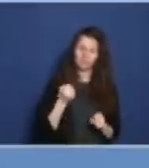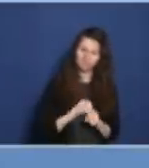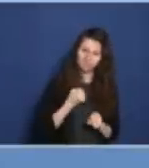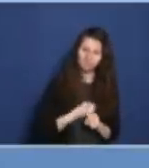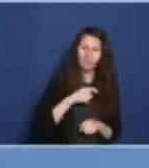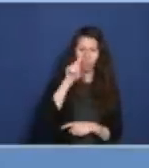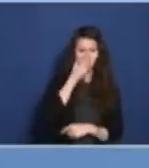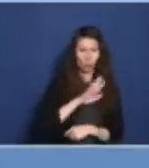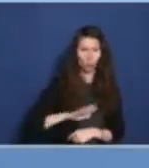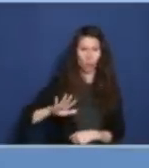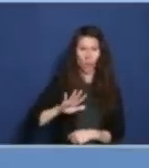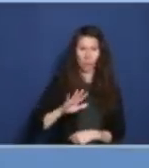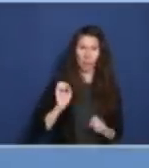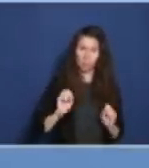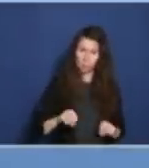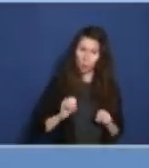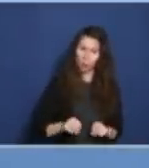Zielen